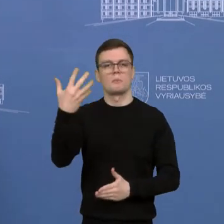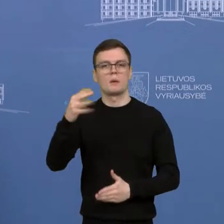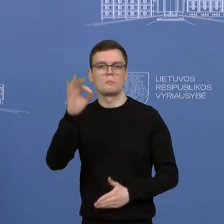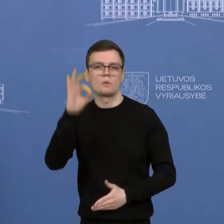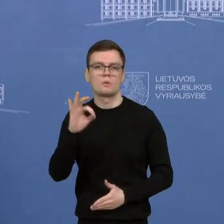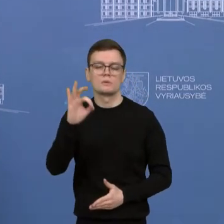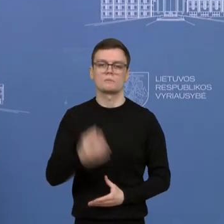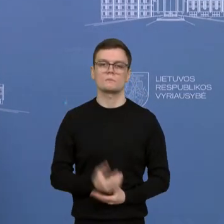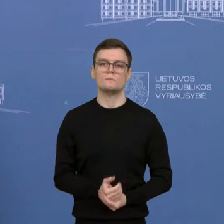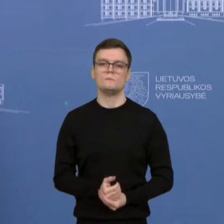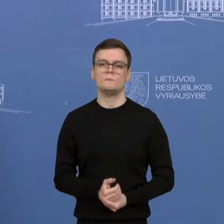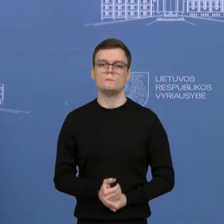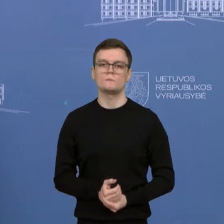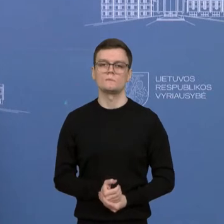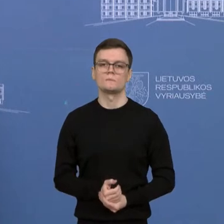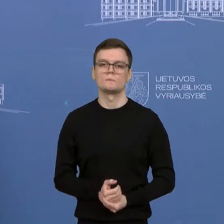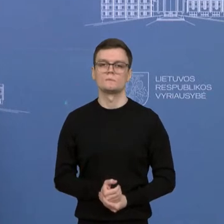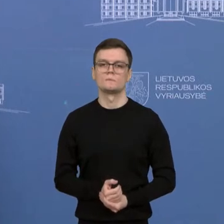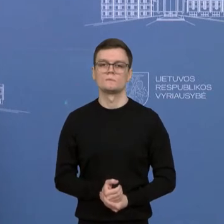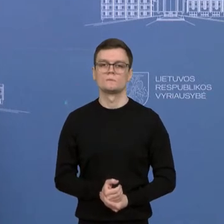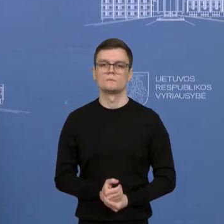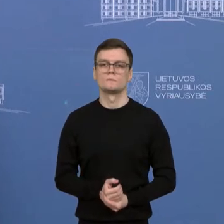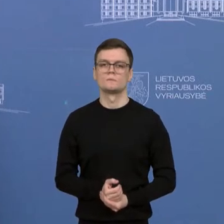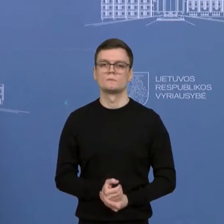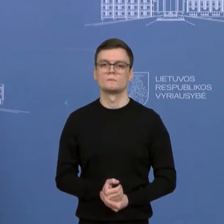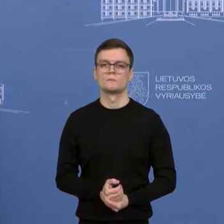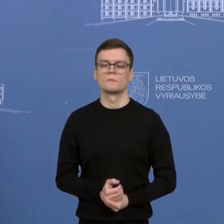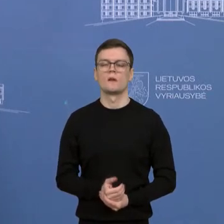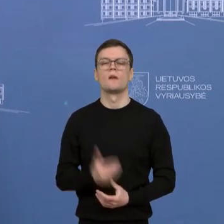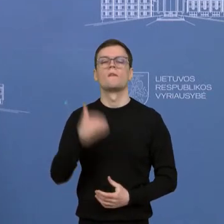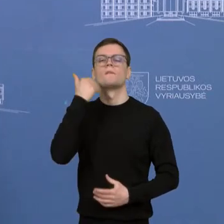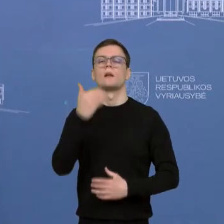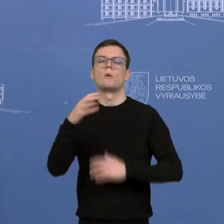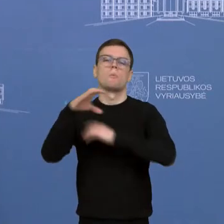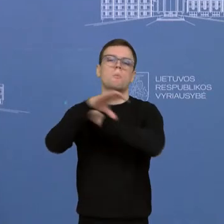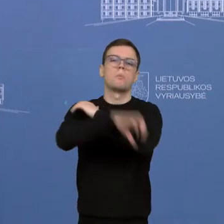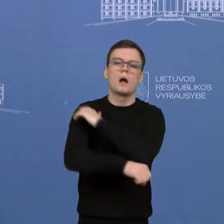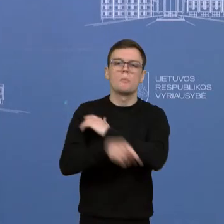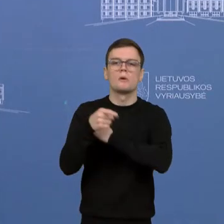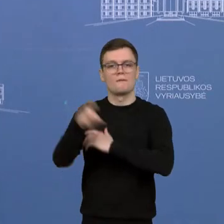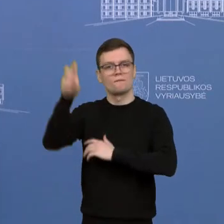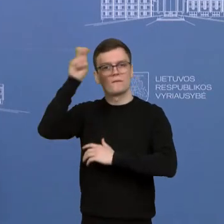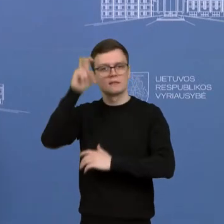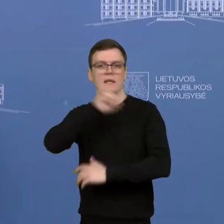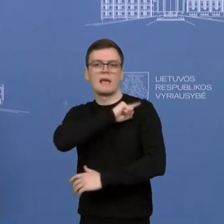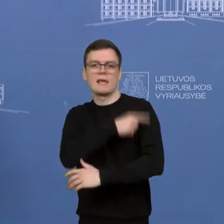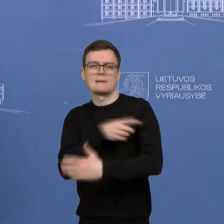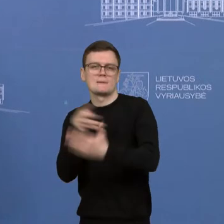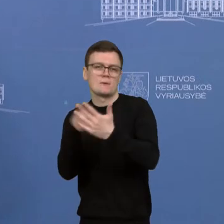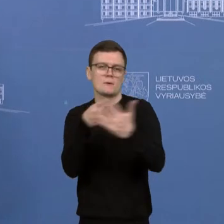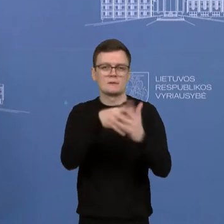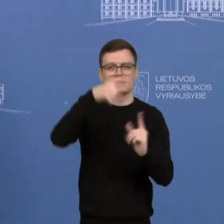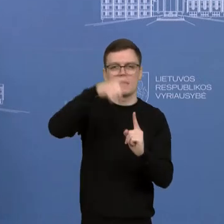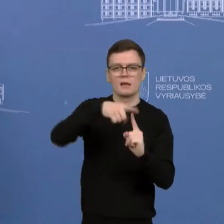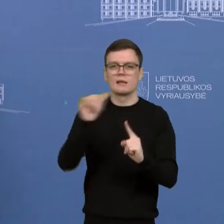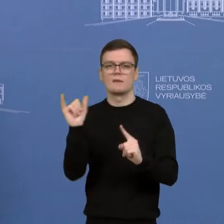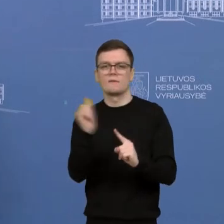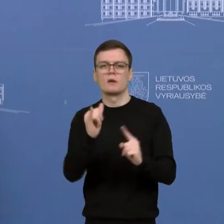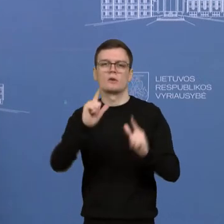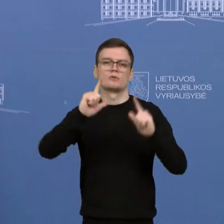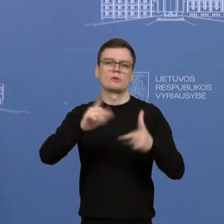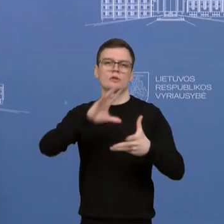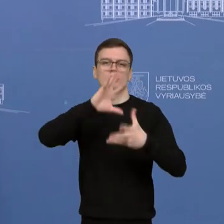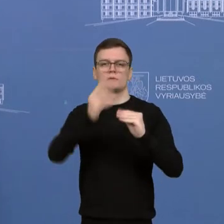40-50%. Galutinį augimą įvertins valstybinė energetikos reguliavimo taryba. Ir jeigu nebūtų įmamas iš